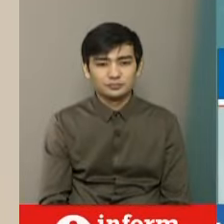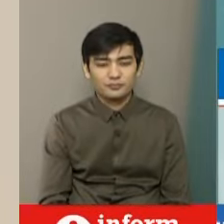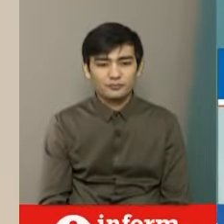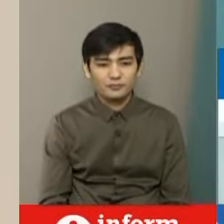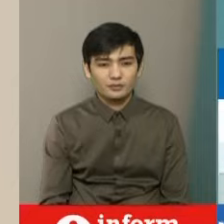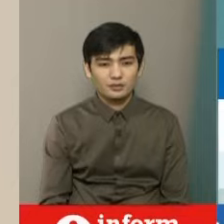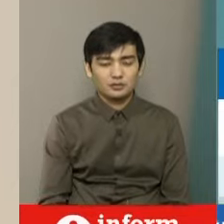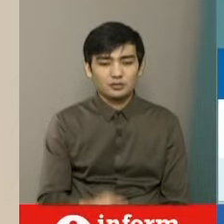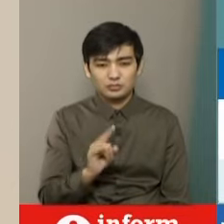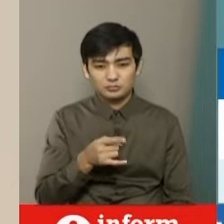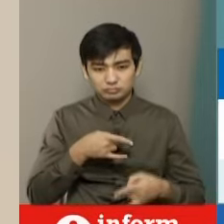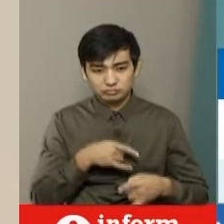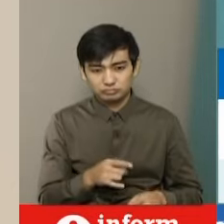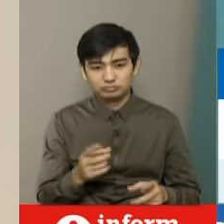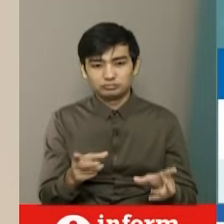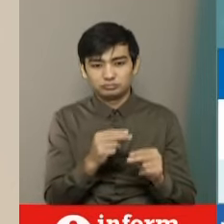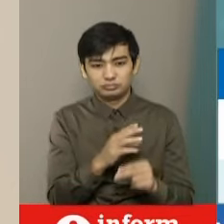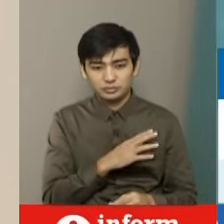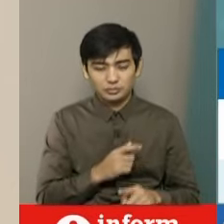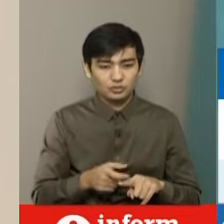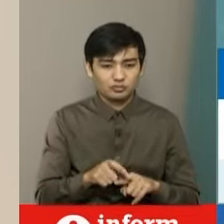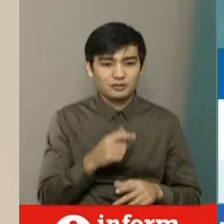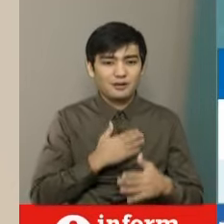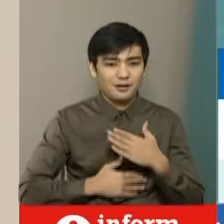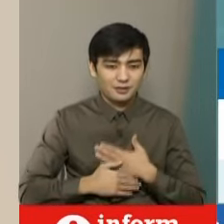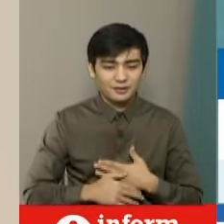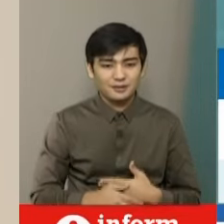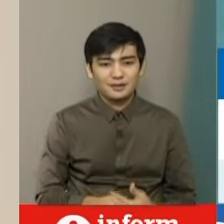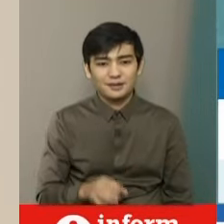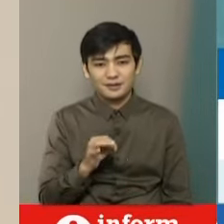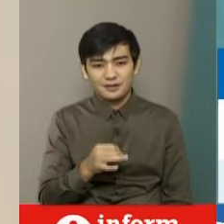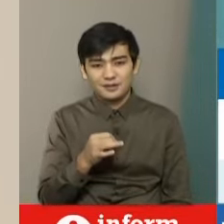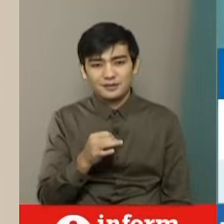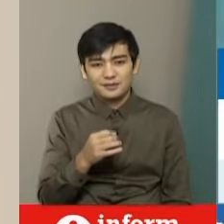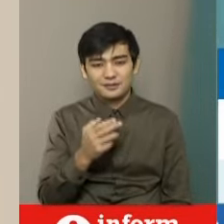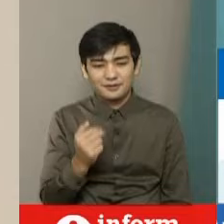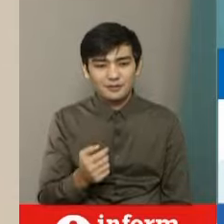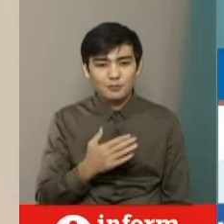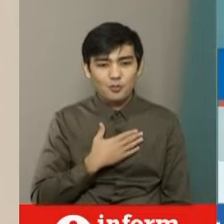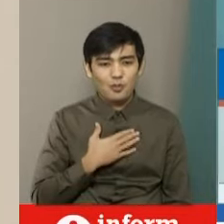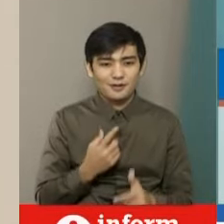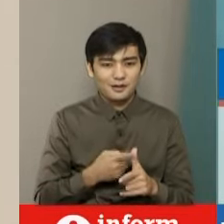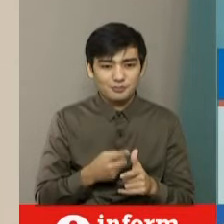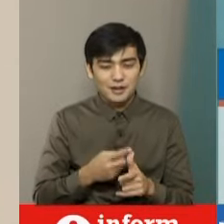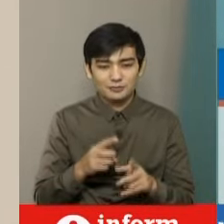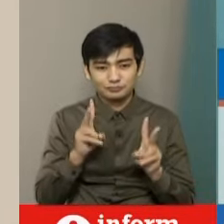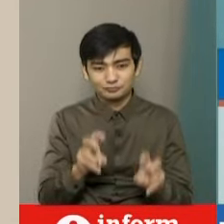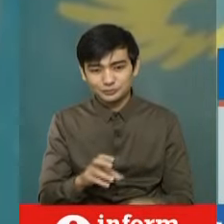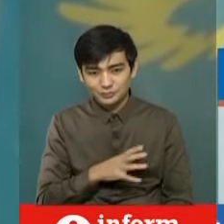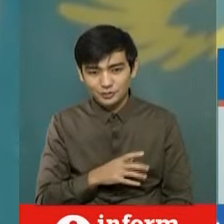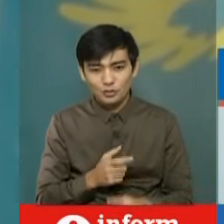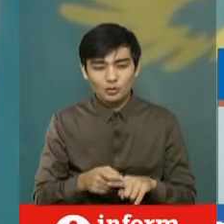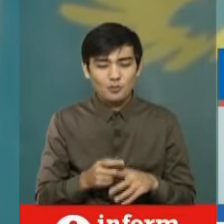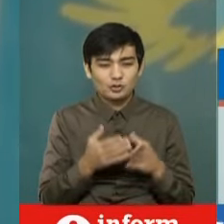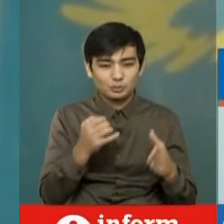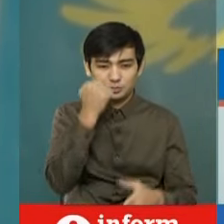Сәби аман есен дүниеге келген өте қуаныштымын. Әке-шешелерге мен атын қойған үшін үлкен рахмет.